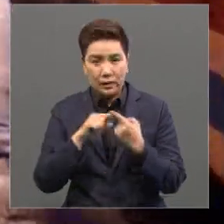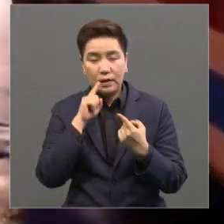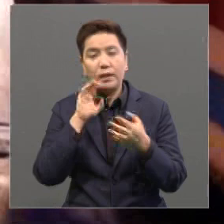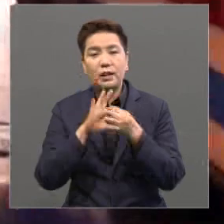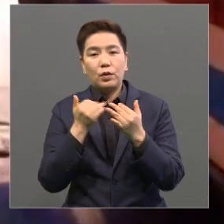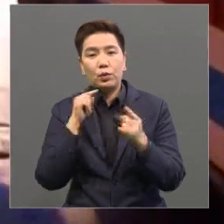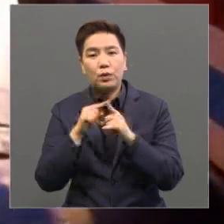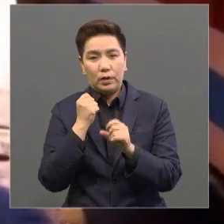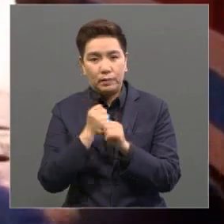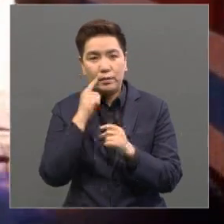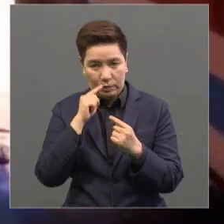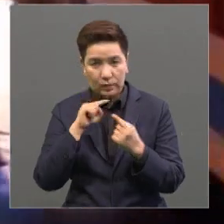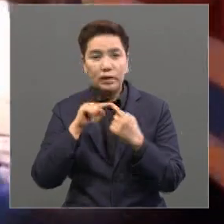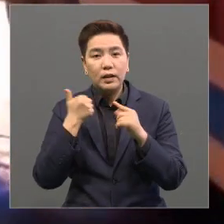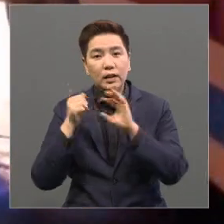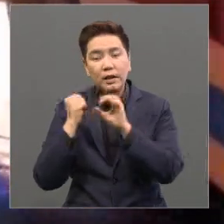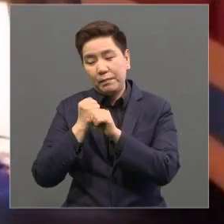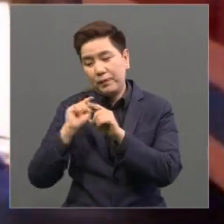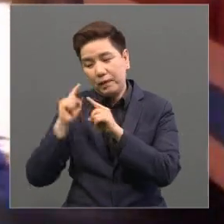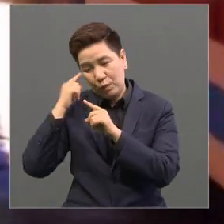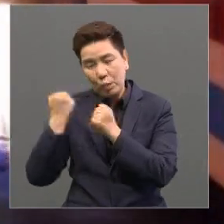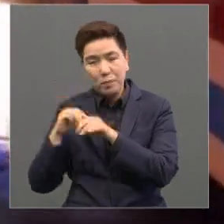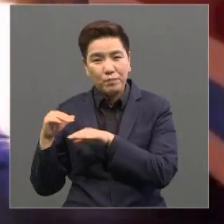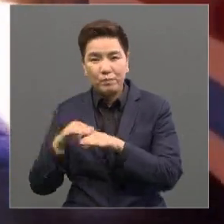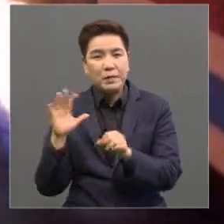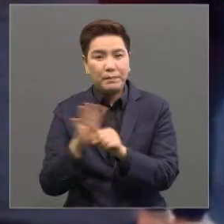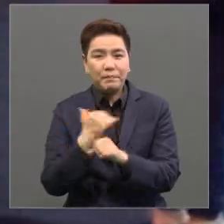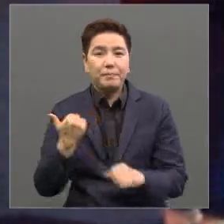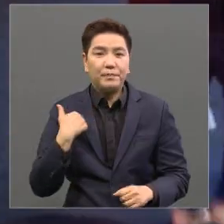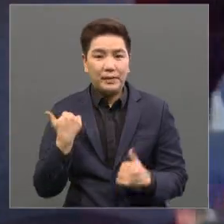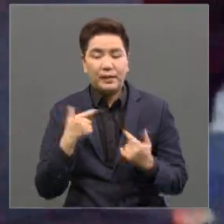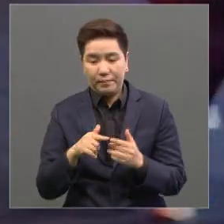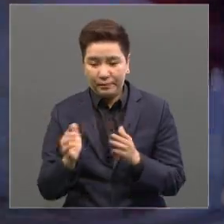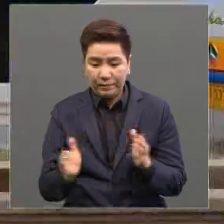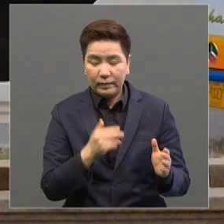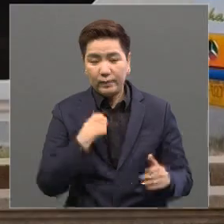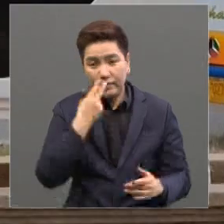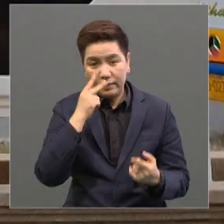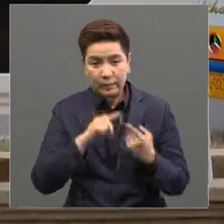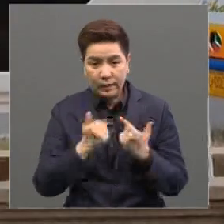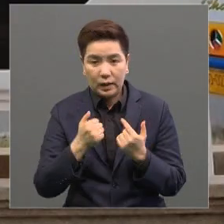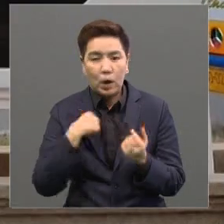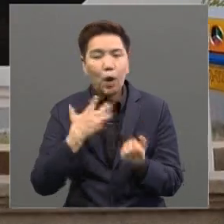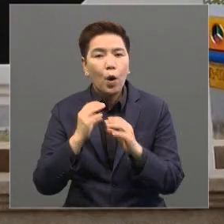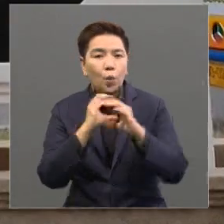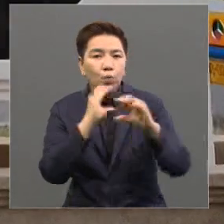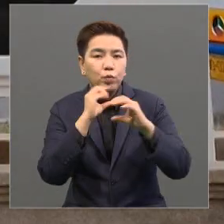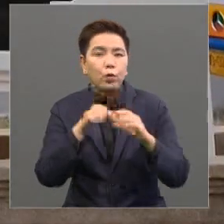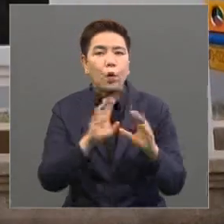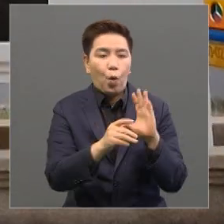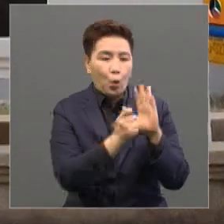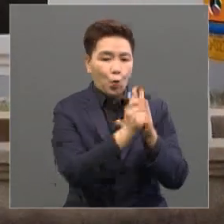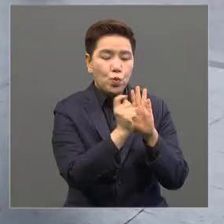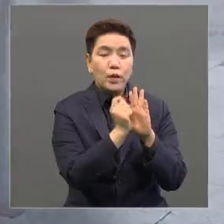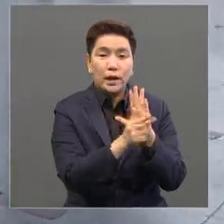ก็คาดว่ารถน่าจะหนาแน่นเป็นพิเศษครับไปดูบรรยากาศที่สถานีขนส่งผู้โดยสารที่จังหวัดอุทัยธานี